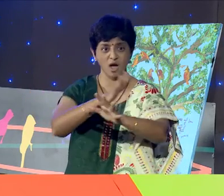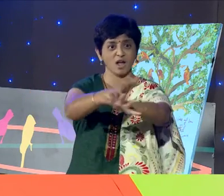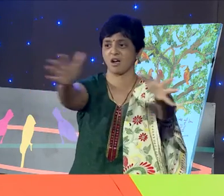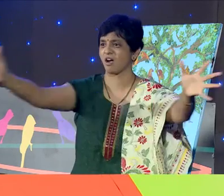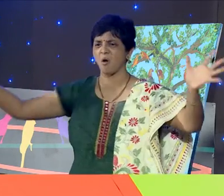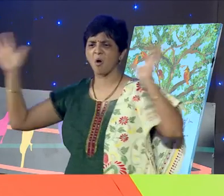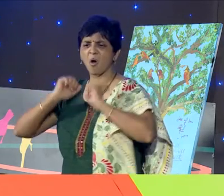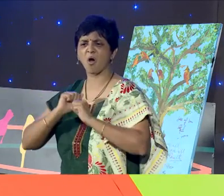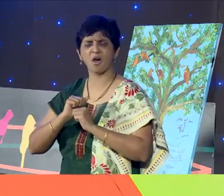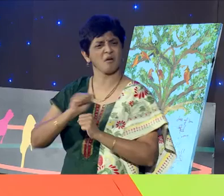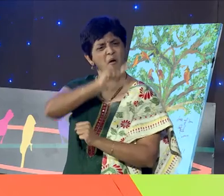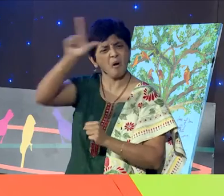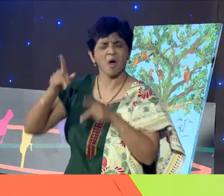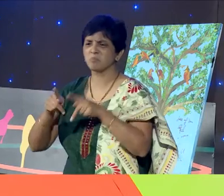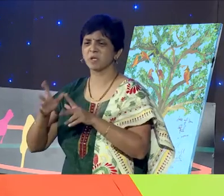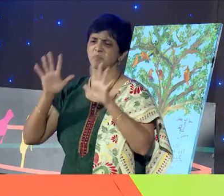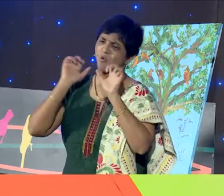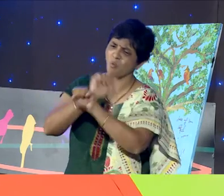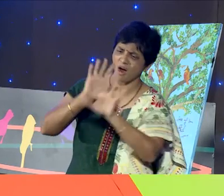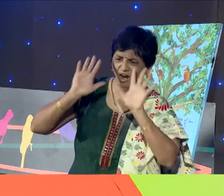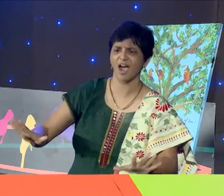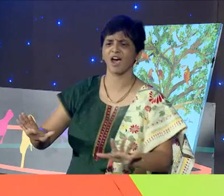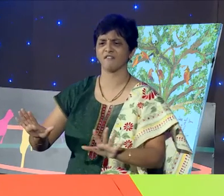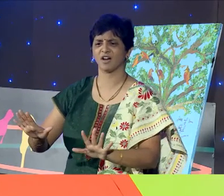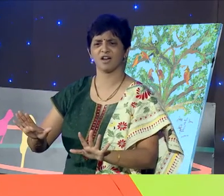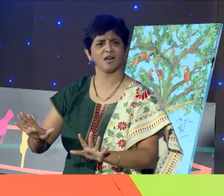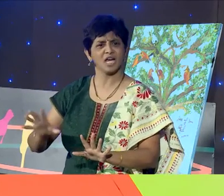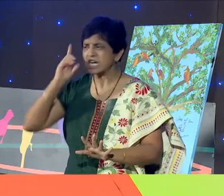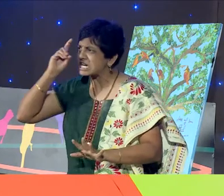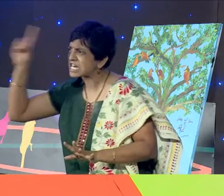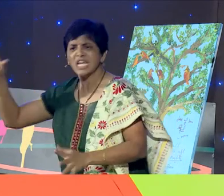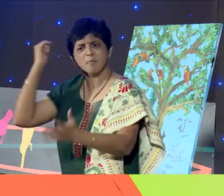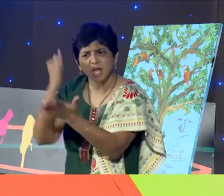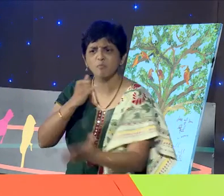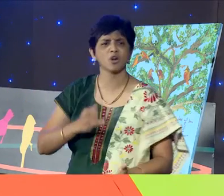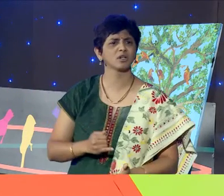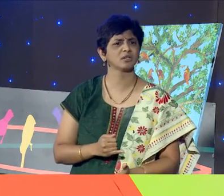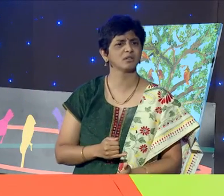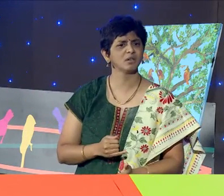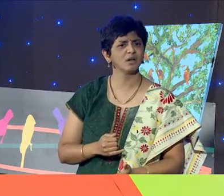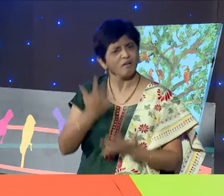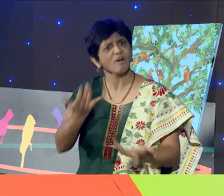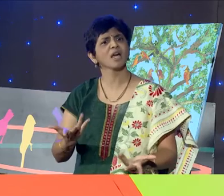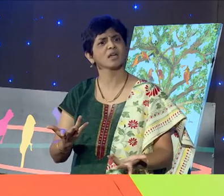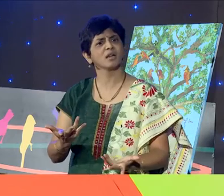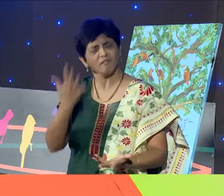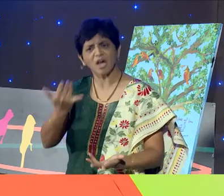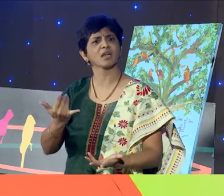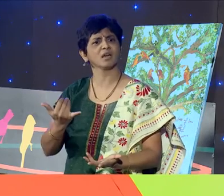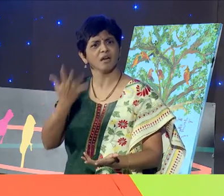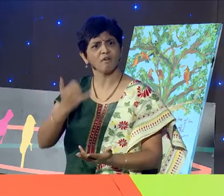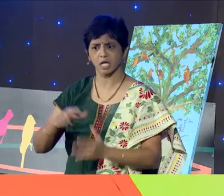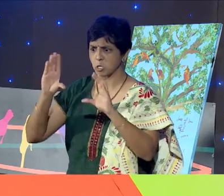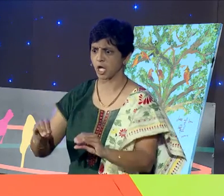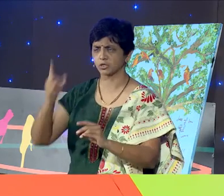है, सबके लिए रोजगार है। जो इस एक डिजाइन से हमने शुरुआत की थी आज 10,000 डिजाइन सनराइज कैंडल